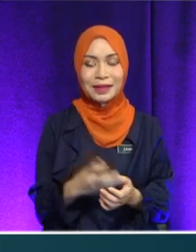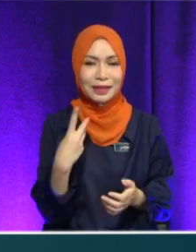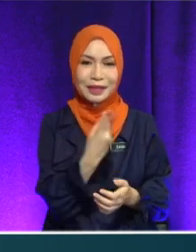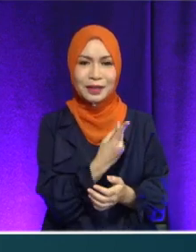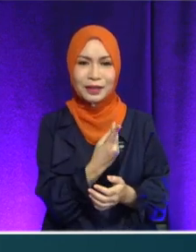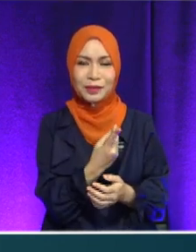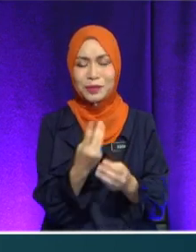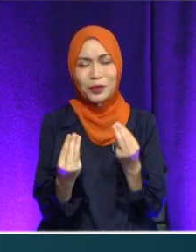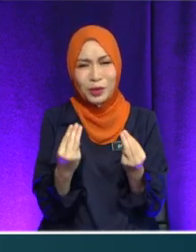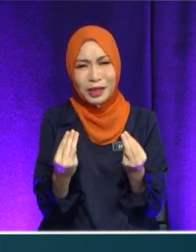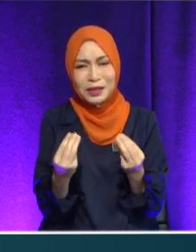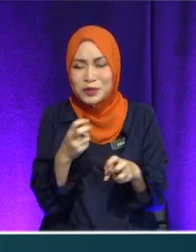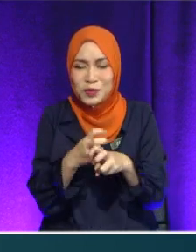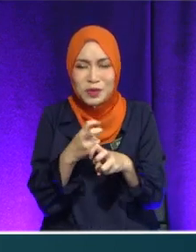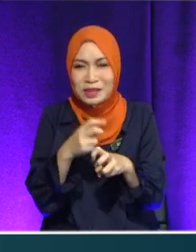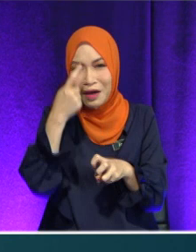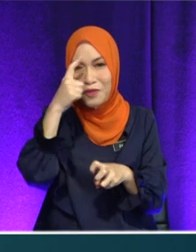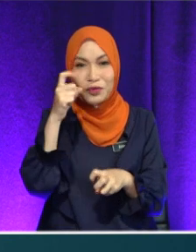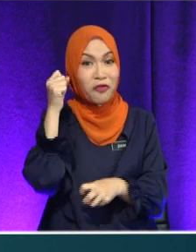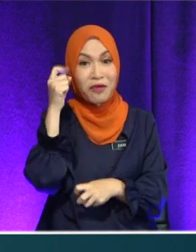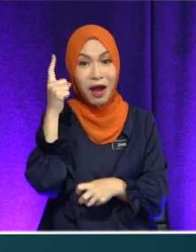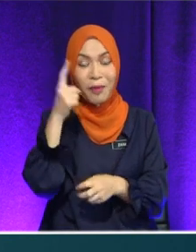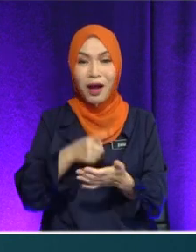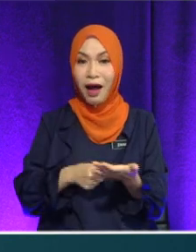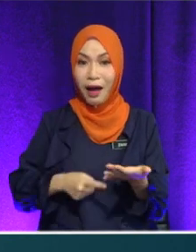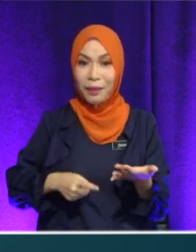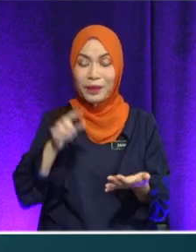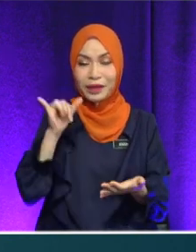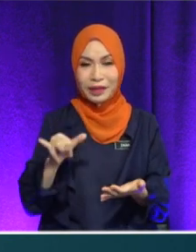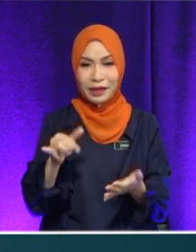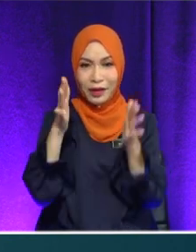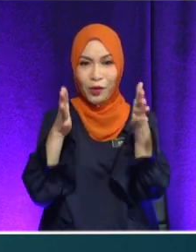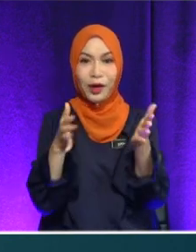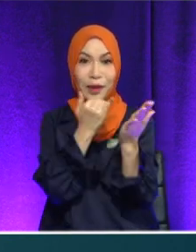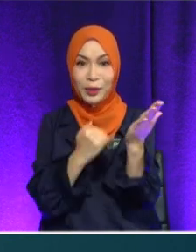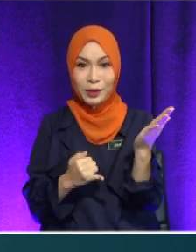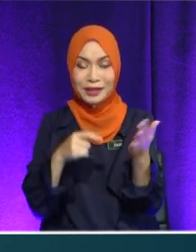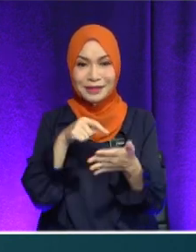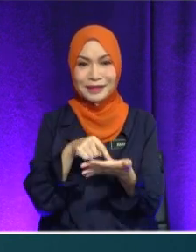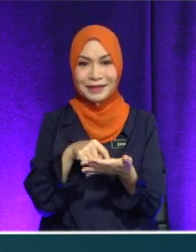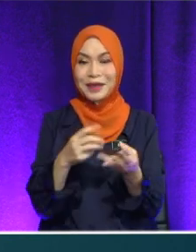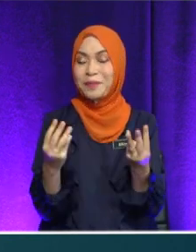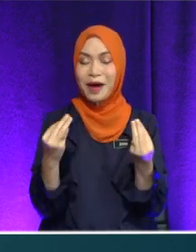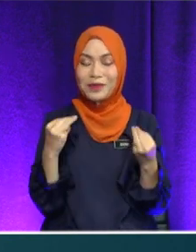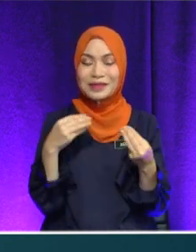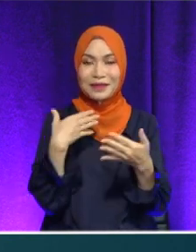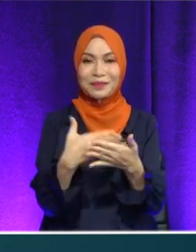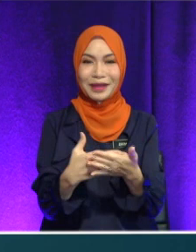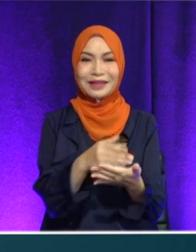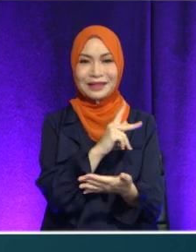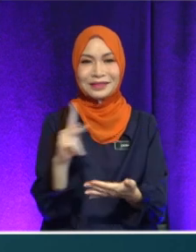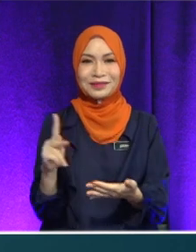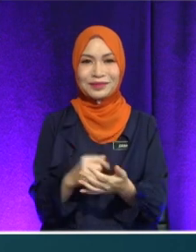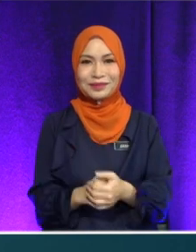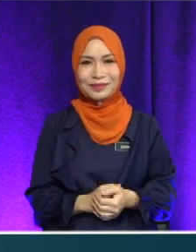paham apa ya sebenarnya yang enggak disampaikan oleh penduduk ini sebenarnya ini dihasilkan oleh William di kuning tajuk